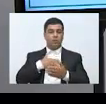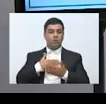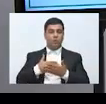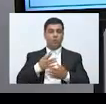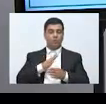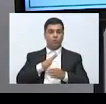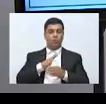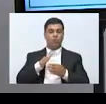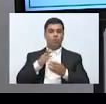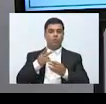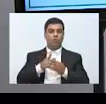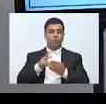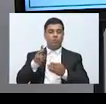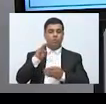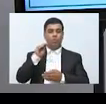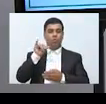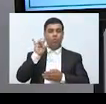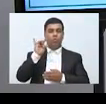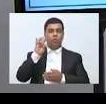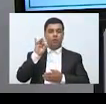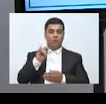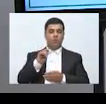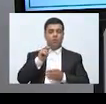jurnalist unvoni bilan mukofotlangan.